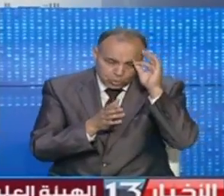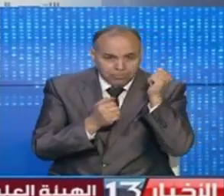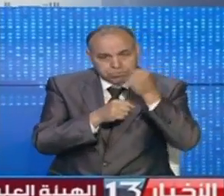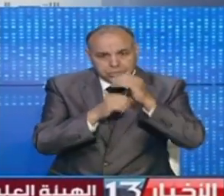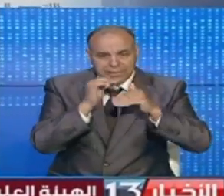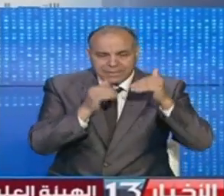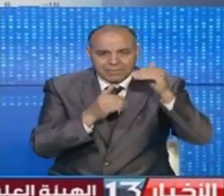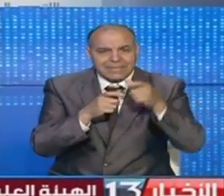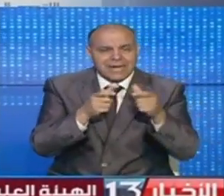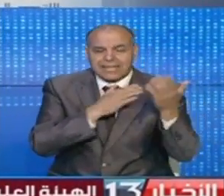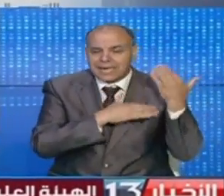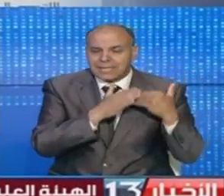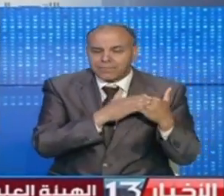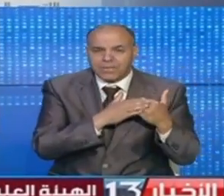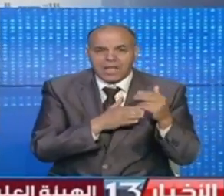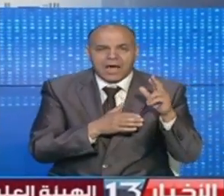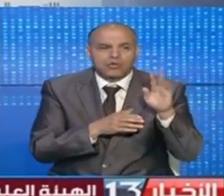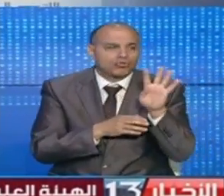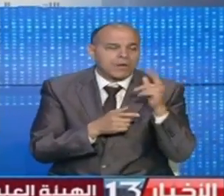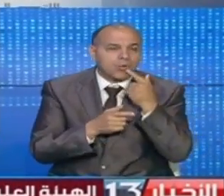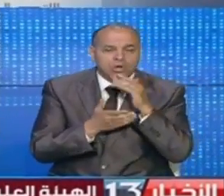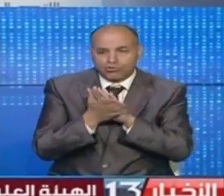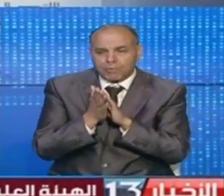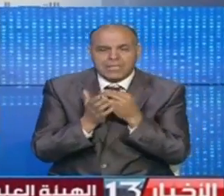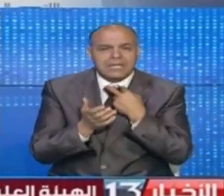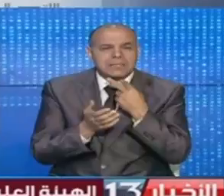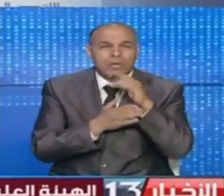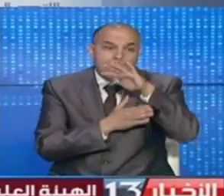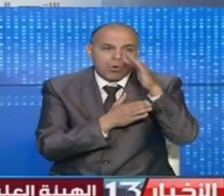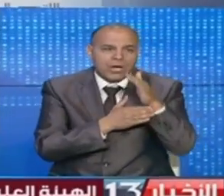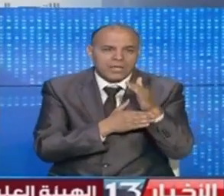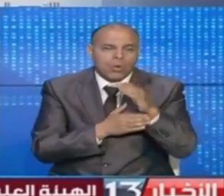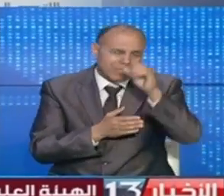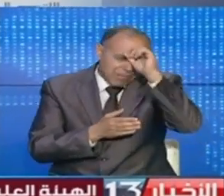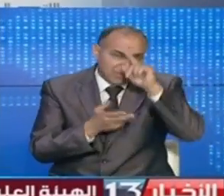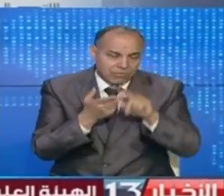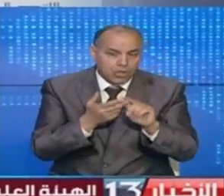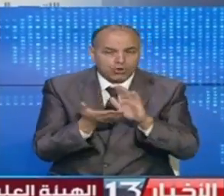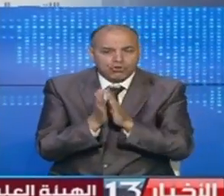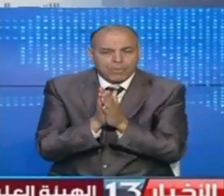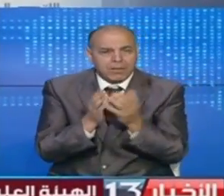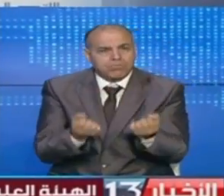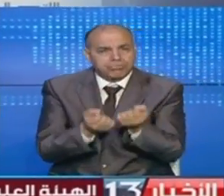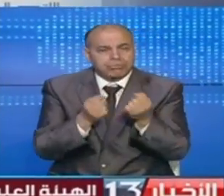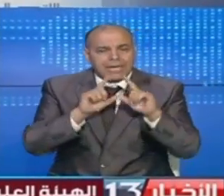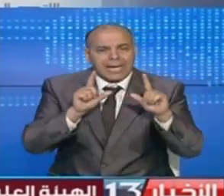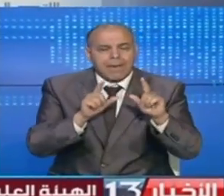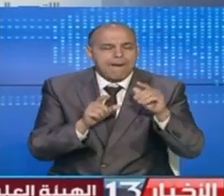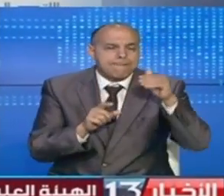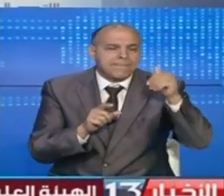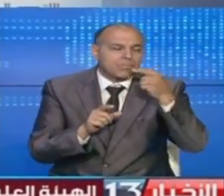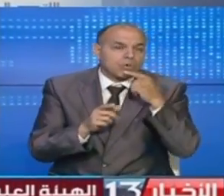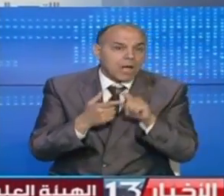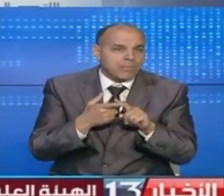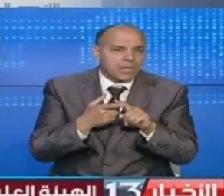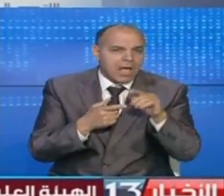والتنمية في الصناعات التقليدية راديو شمال، جمعية صوت بوغرنين إذاعة بوغرنين، جمعية النهوض بالإعلام بمنزل بورقيبة